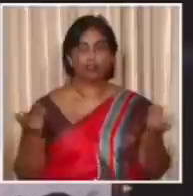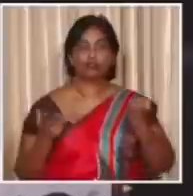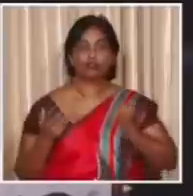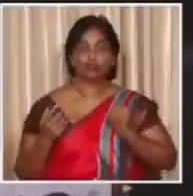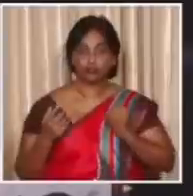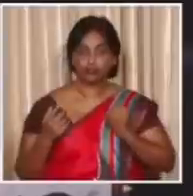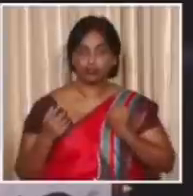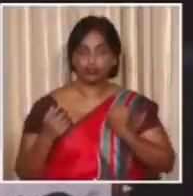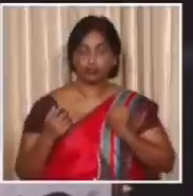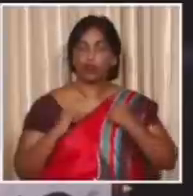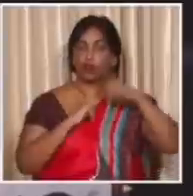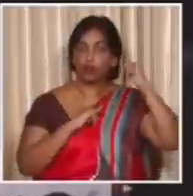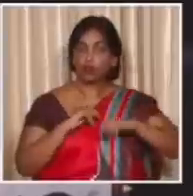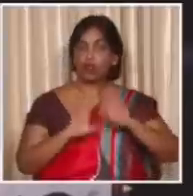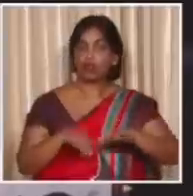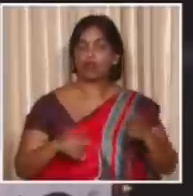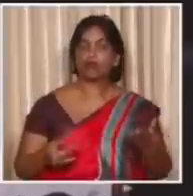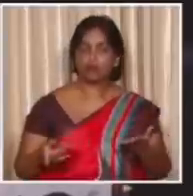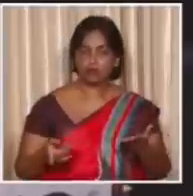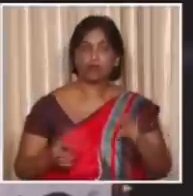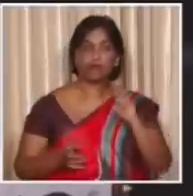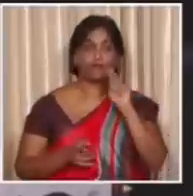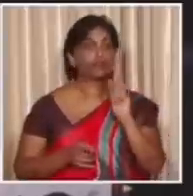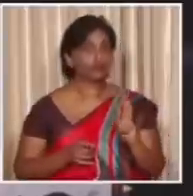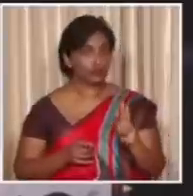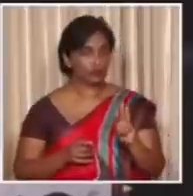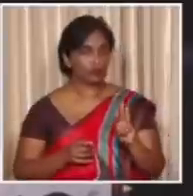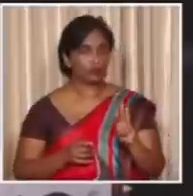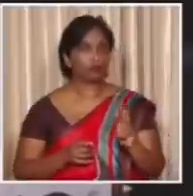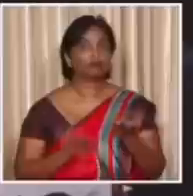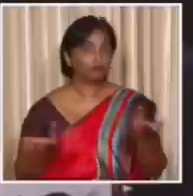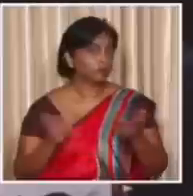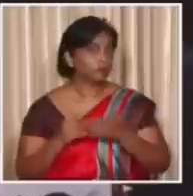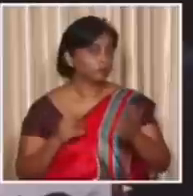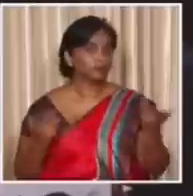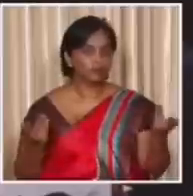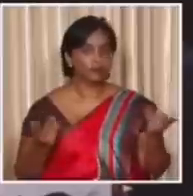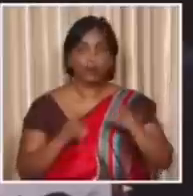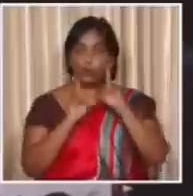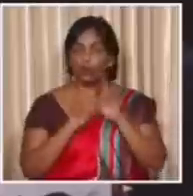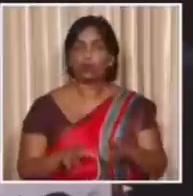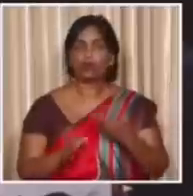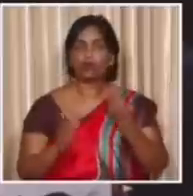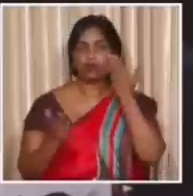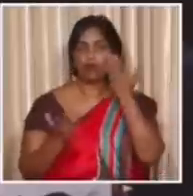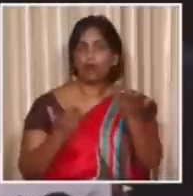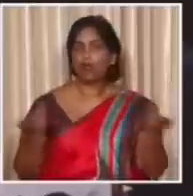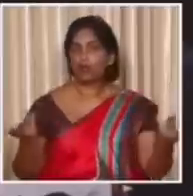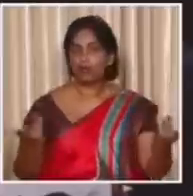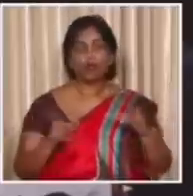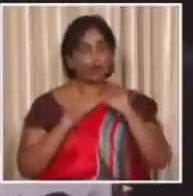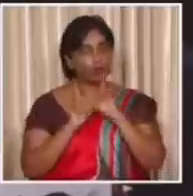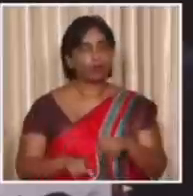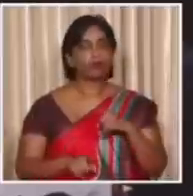වෛද්‍ය උපාධිය ලබාගත්තු දරුවෝ 23 දෙනෙක් මේකයි තත්ත්වය එනිසා ඒක කොහෙද මේකෙ මෙනින්නේ